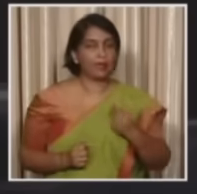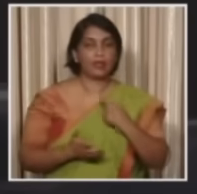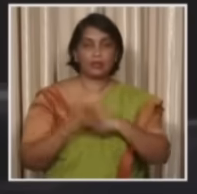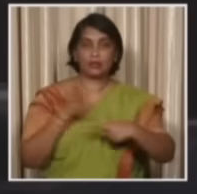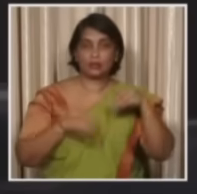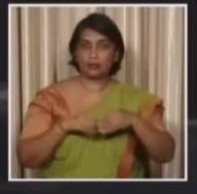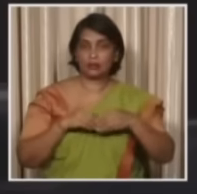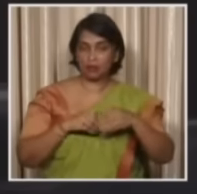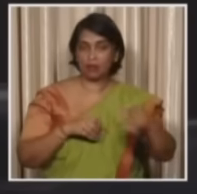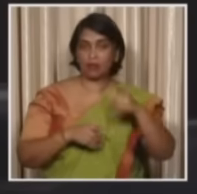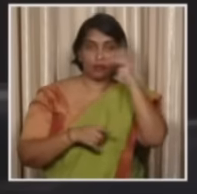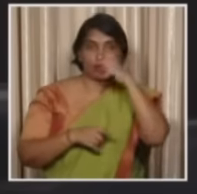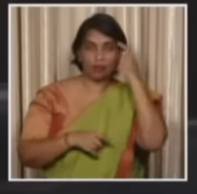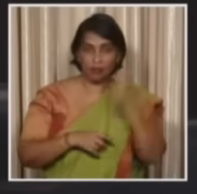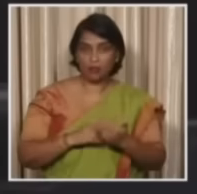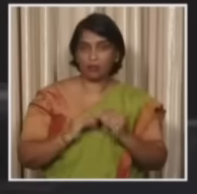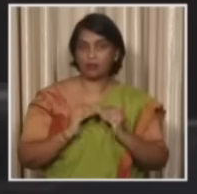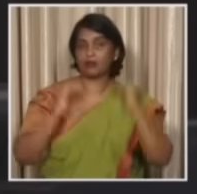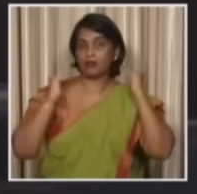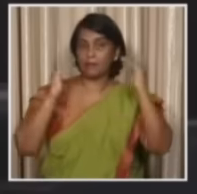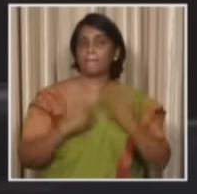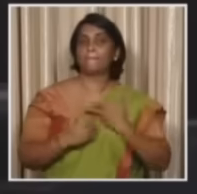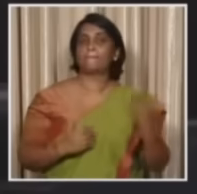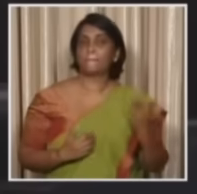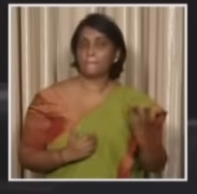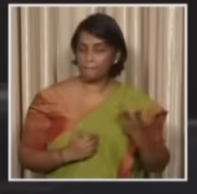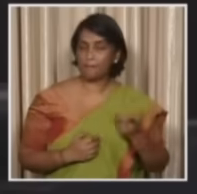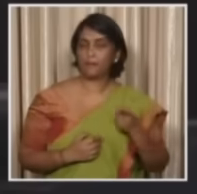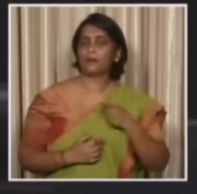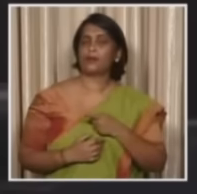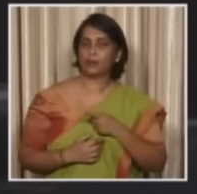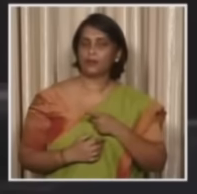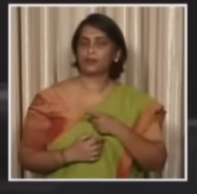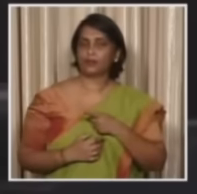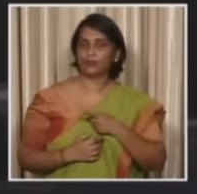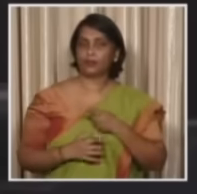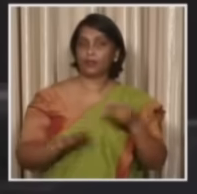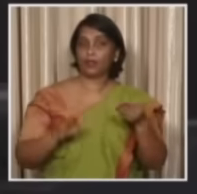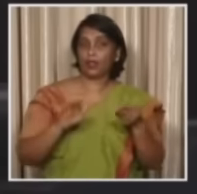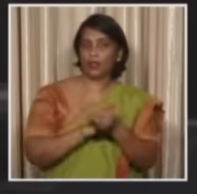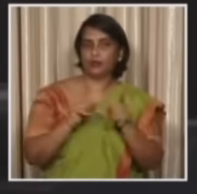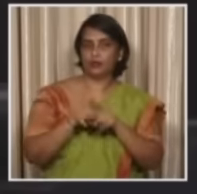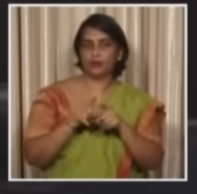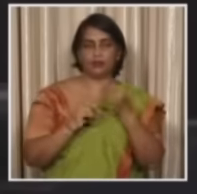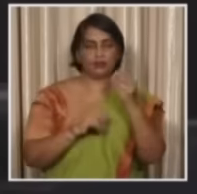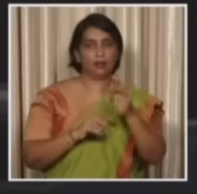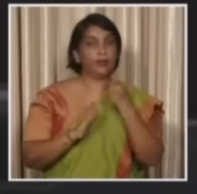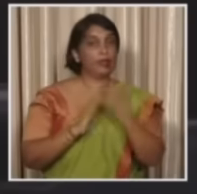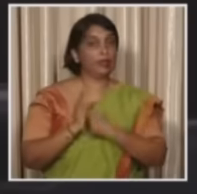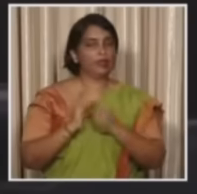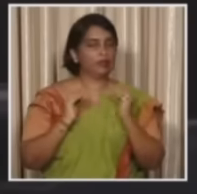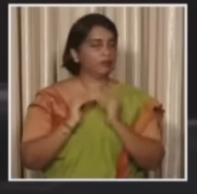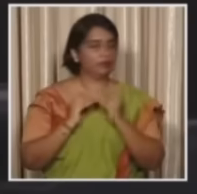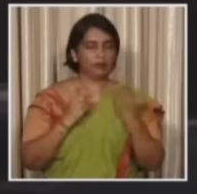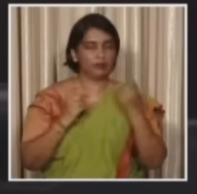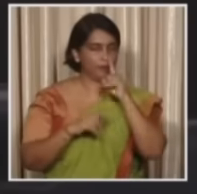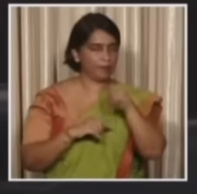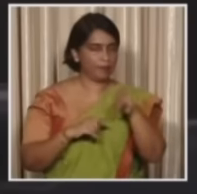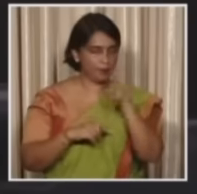කාලේ එහෙම වැටුප්තලයක පිහිටවන්න බෑ. ඒක අල්ලස් ලබා දීමක්. ඒක නීත්‍යානුකූලව ගත්තත්